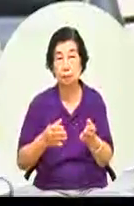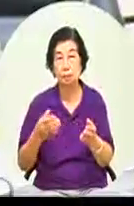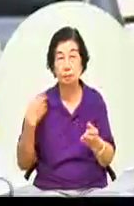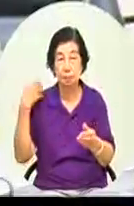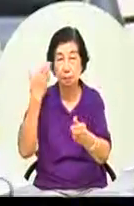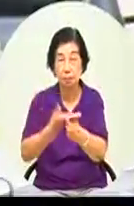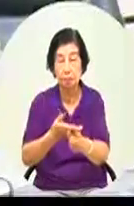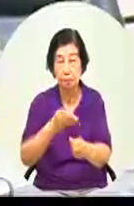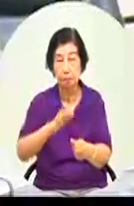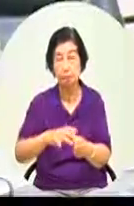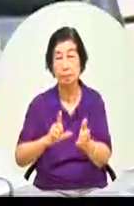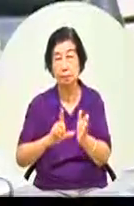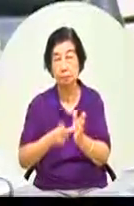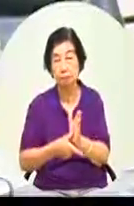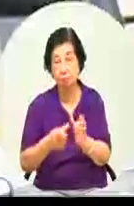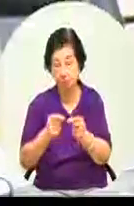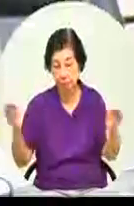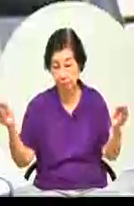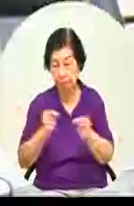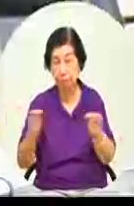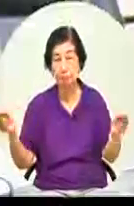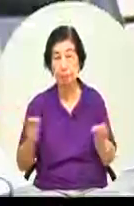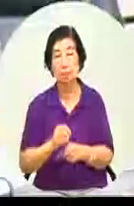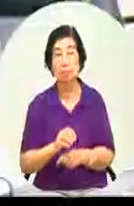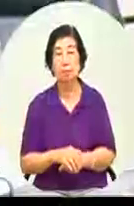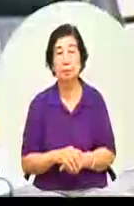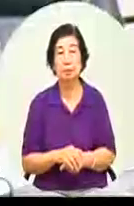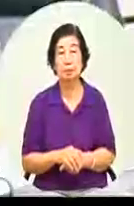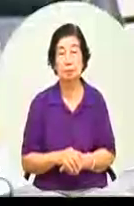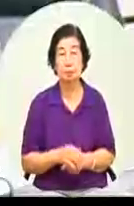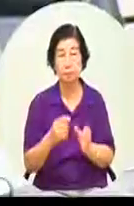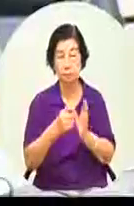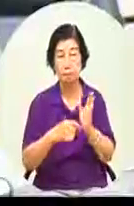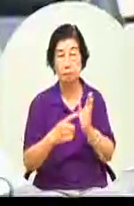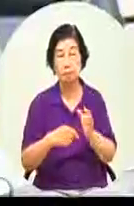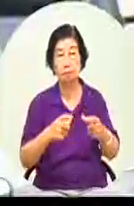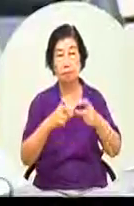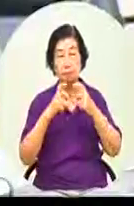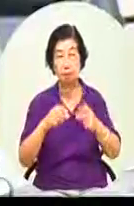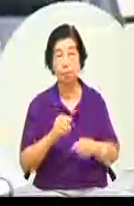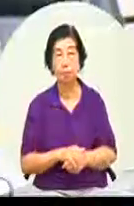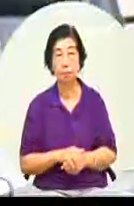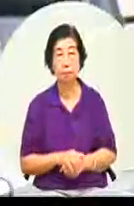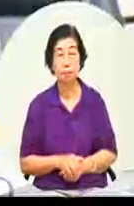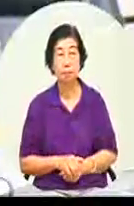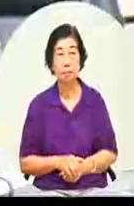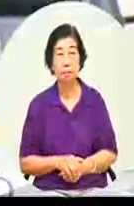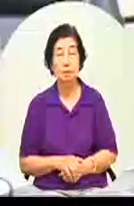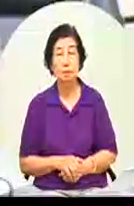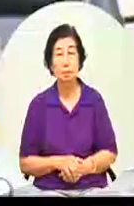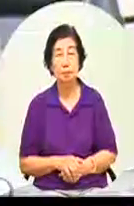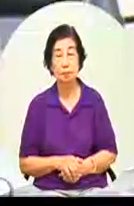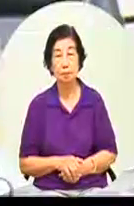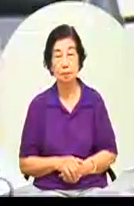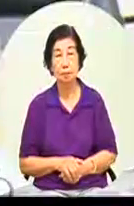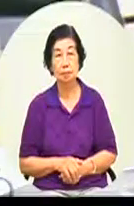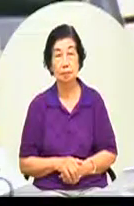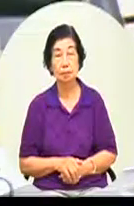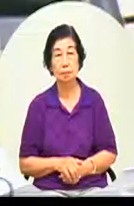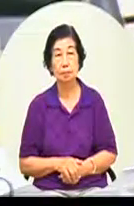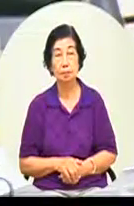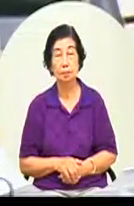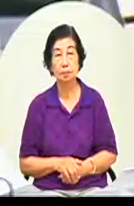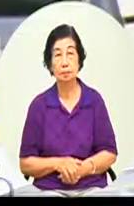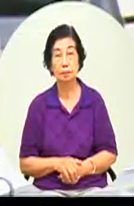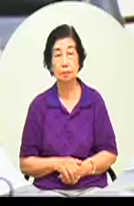地做好，请我们局长简单回答就好。 捷运局吴局长请答复。 感谢主席，感谢黄议员，